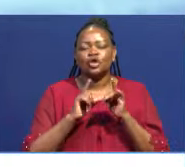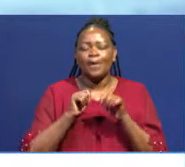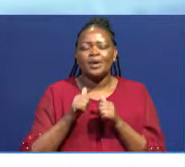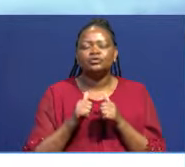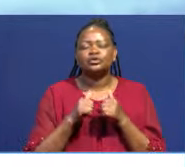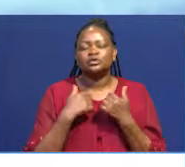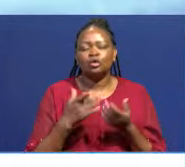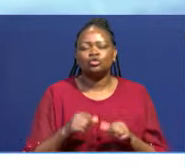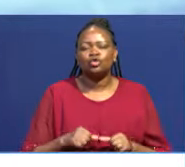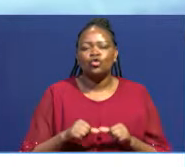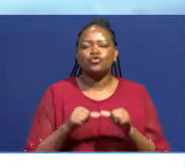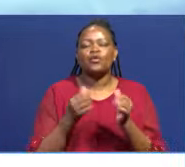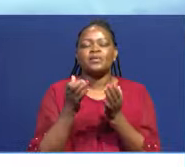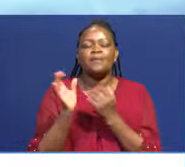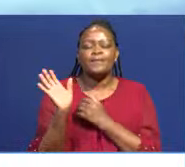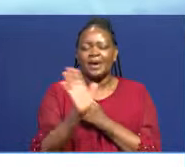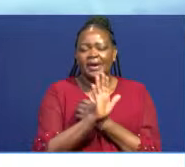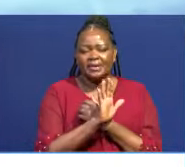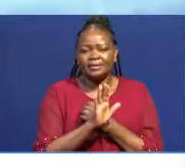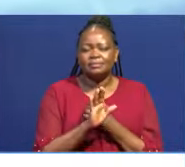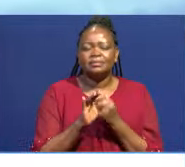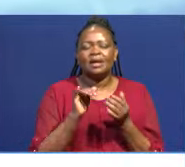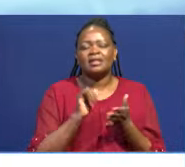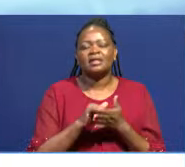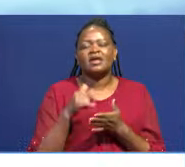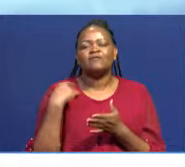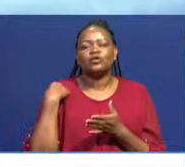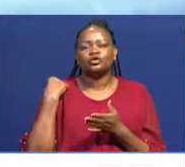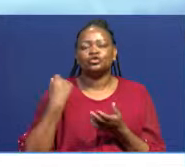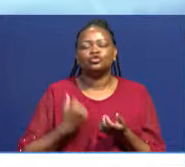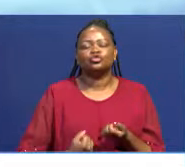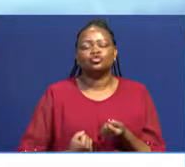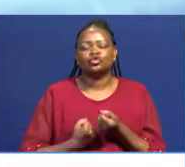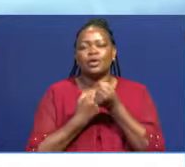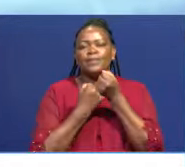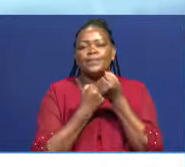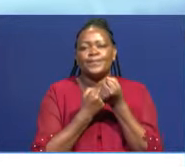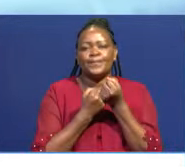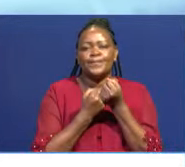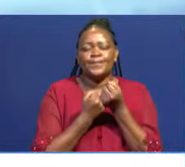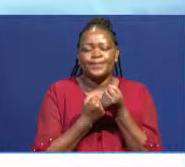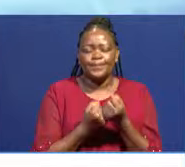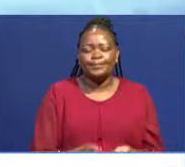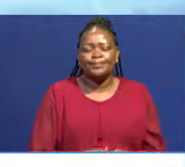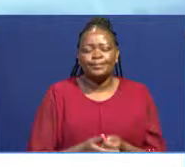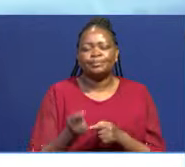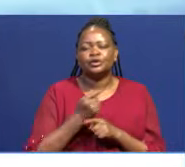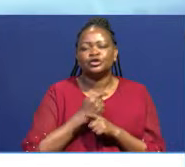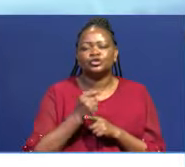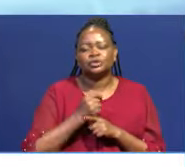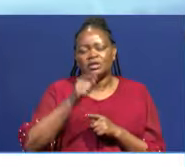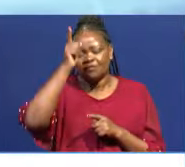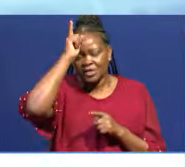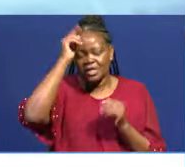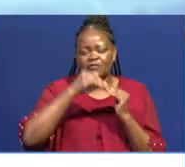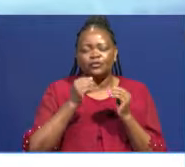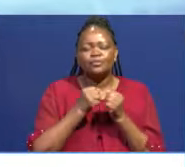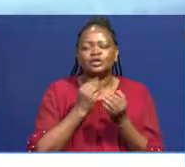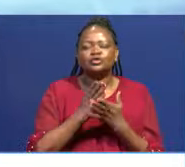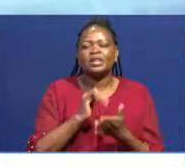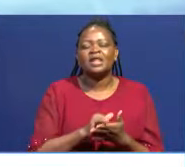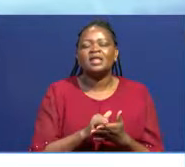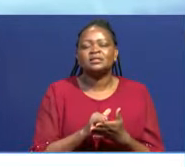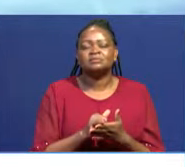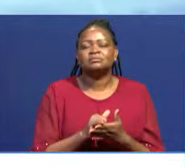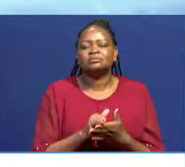za kuendeleza shughuli zake, ambapo imejitolea kuimarisha huduma za ukaguzi na mafunzo nyanjani kuhakikisha mazao bora ya